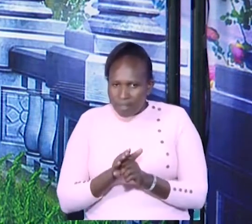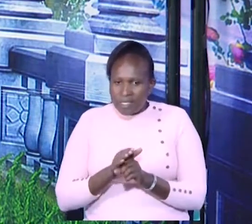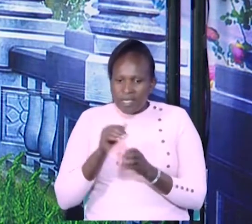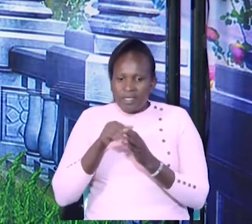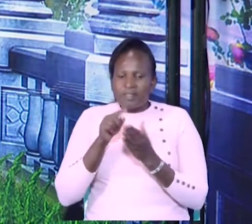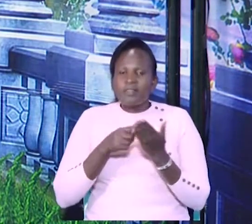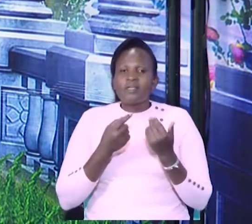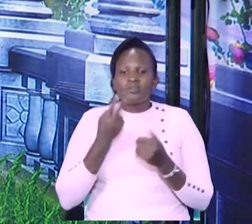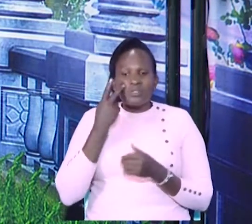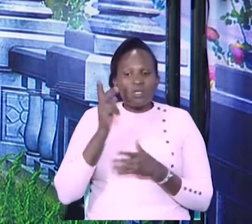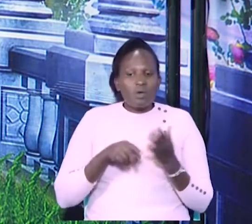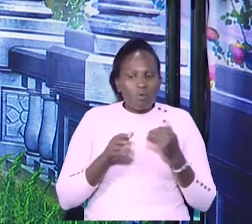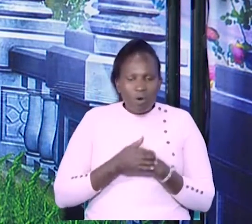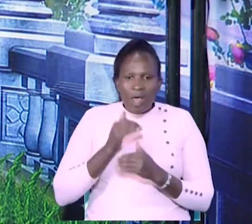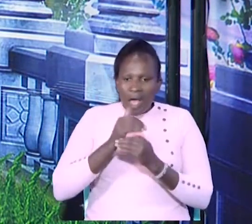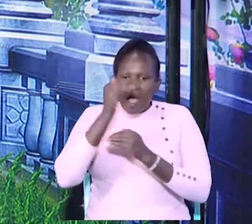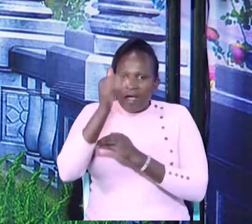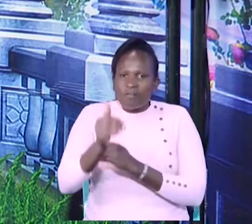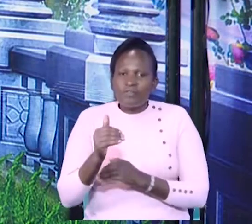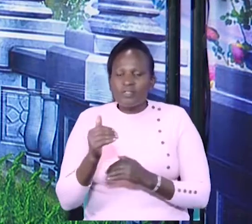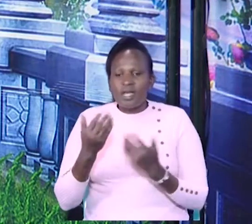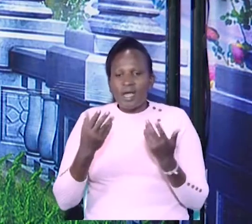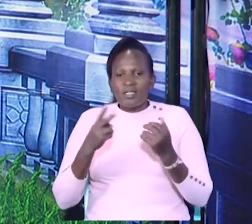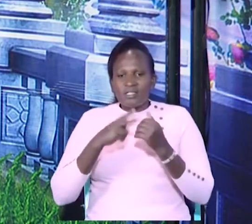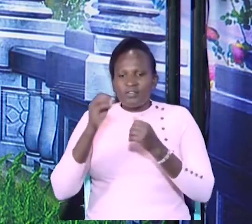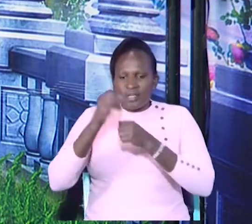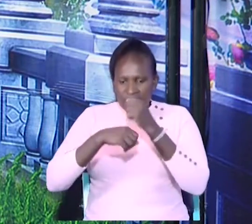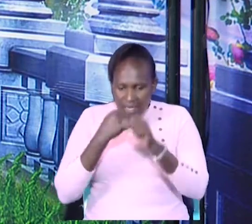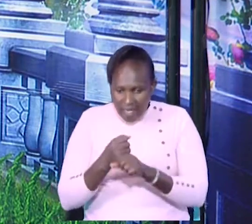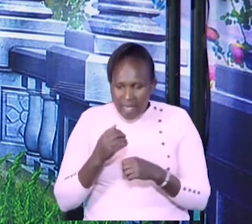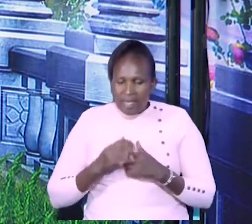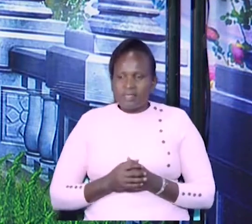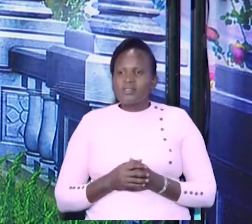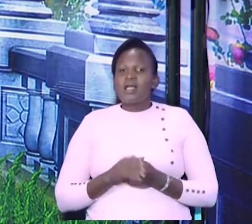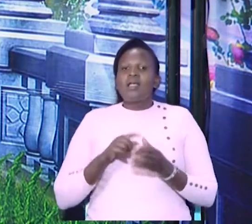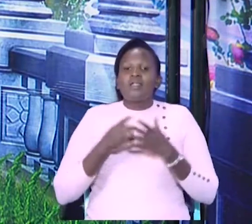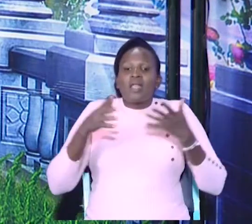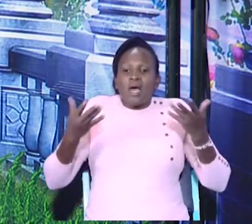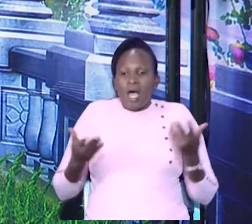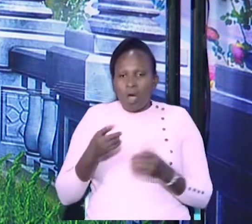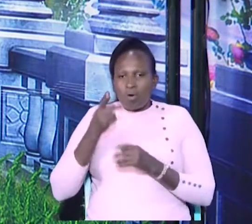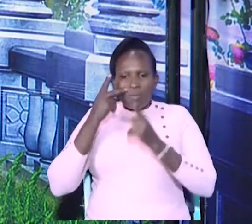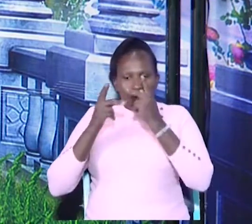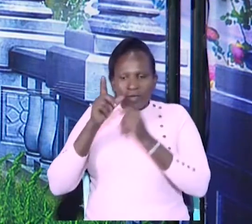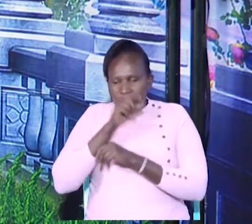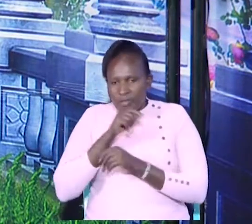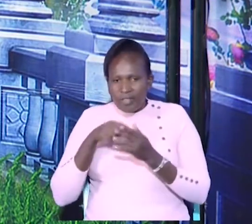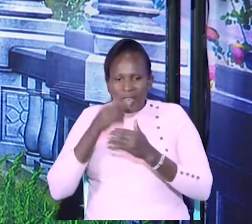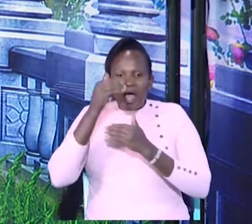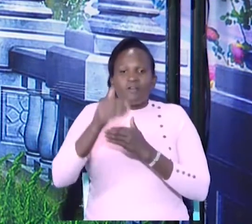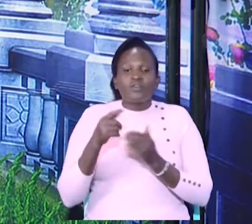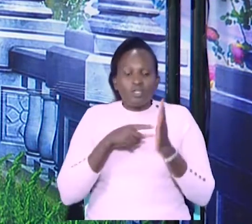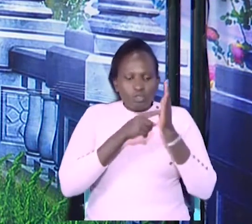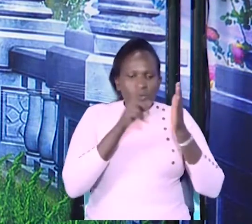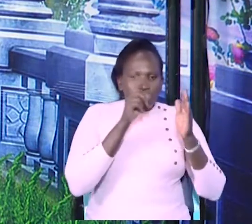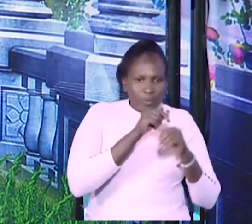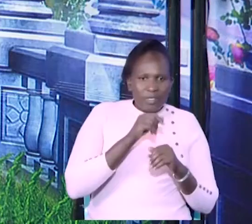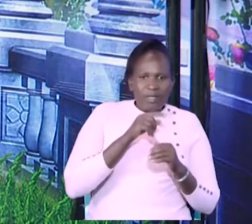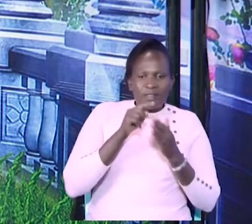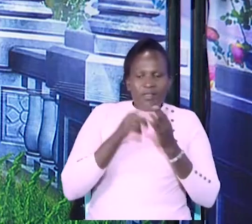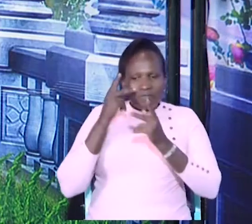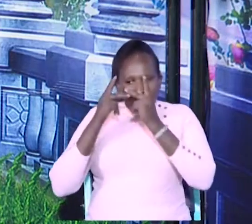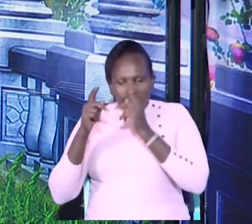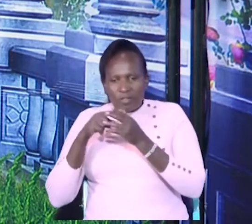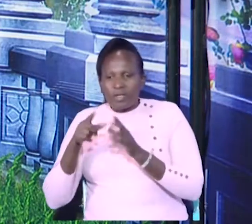katika hii picha tunaona ya kwamba, baada ya miaka sabini, 70 years, vile alikuwa ametabiri, na baada ya kuonyeshwa ile vision,